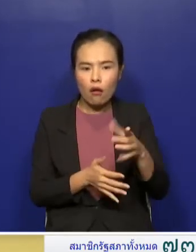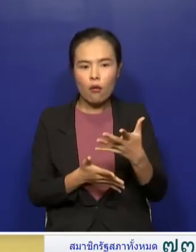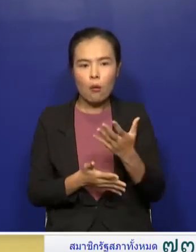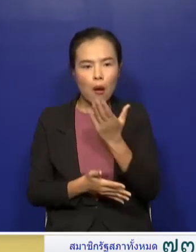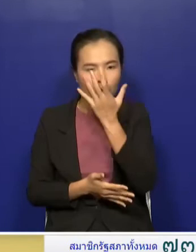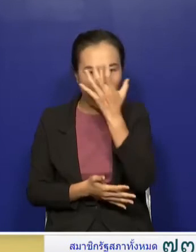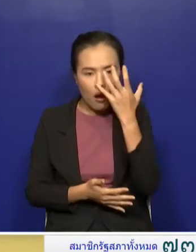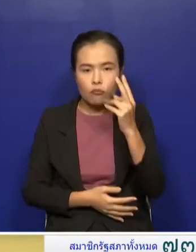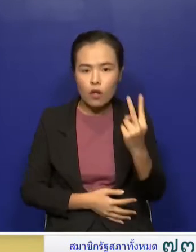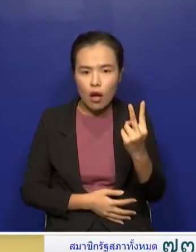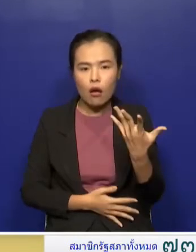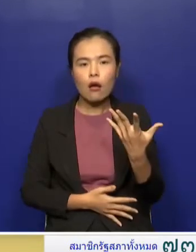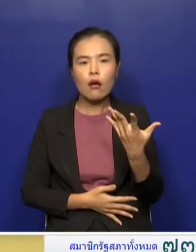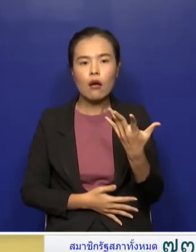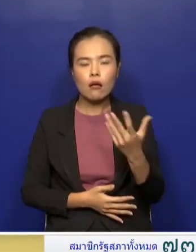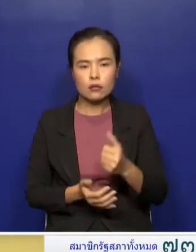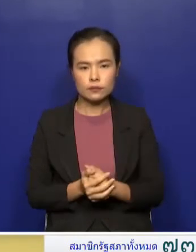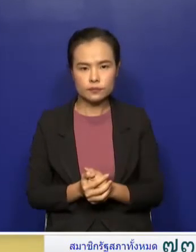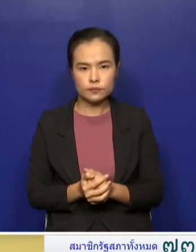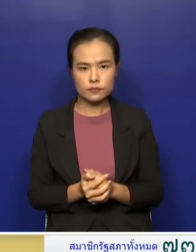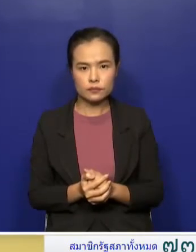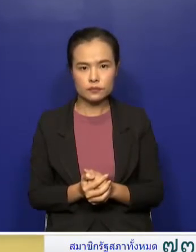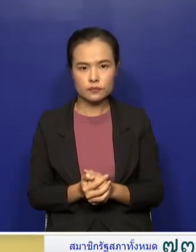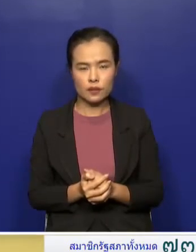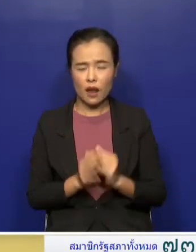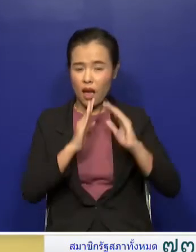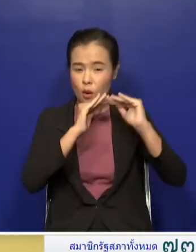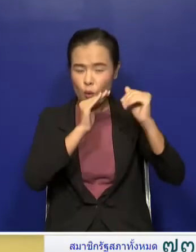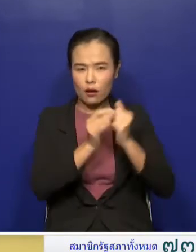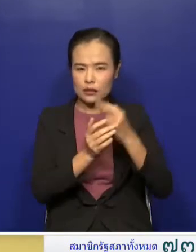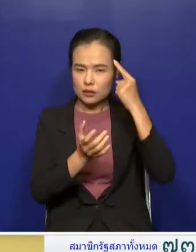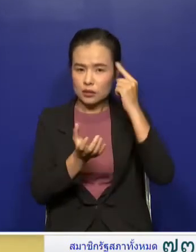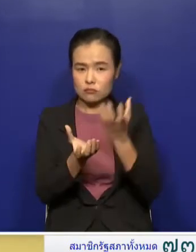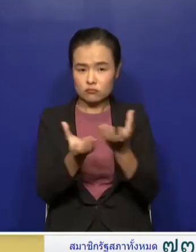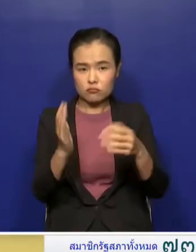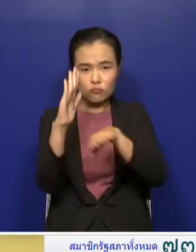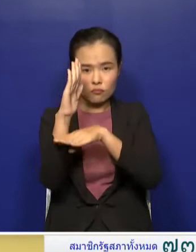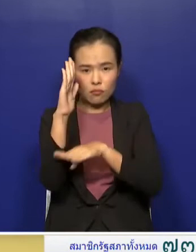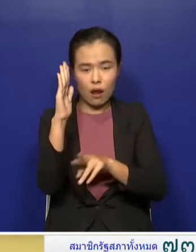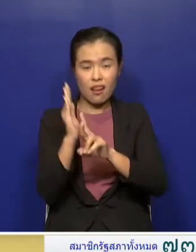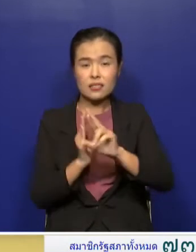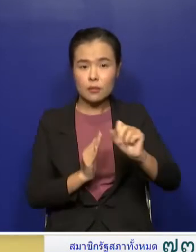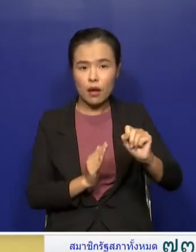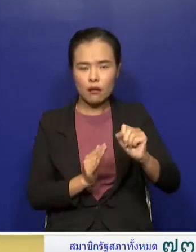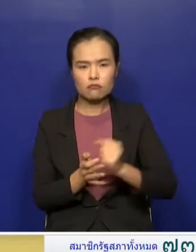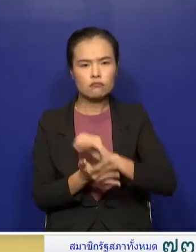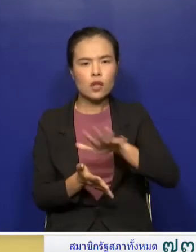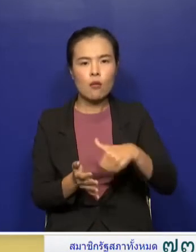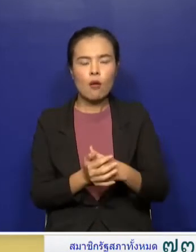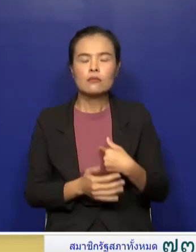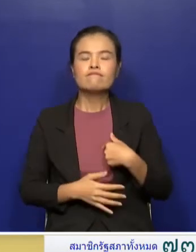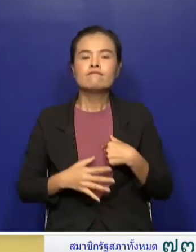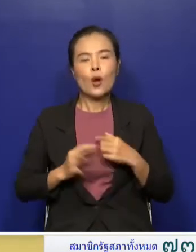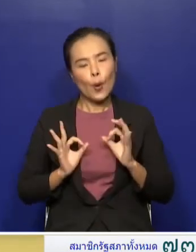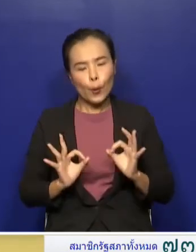หน้าเกิดขึ้นแล้วท้ายที่สุดความหวังที่เขาเห็นเอาเรื่องนี้เข้าสู่กระบวนการรัฐสภาทุกคนเบาใจแล้ว